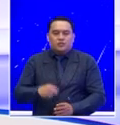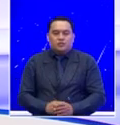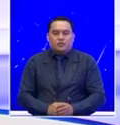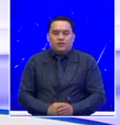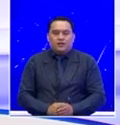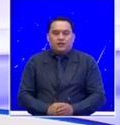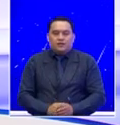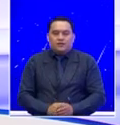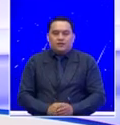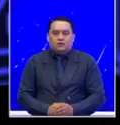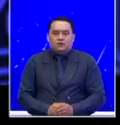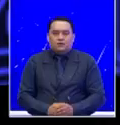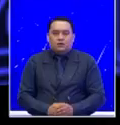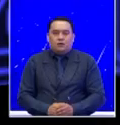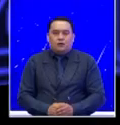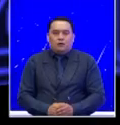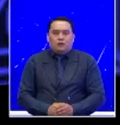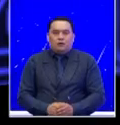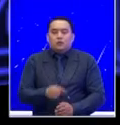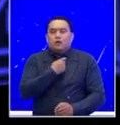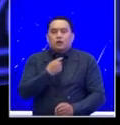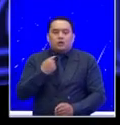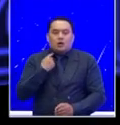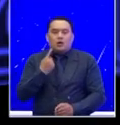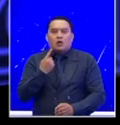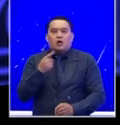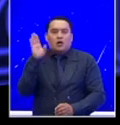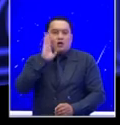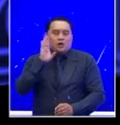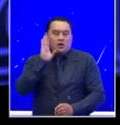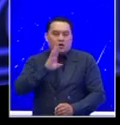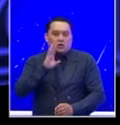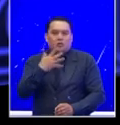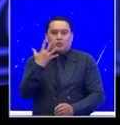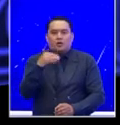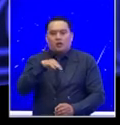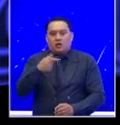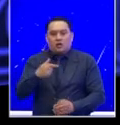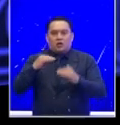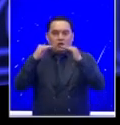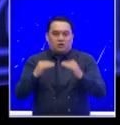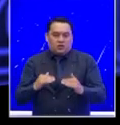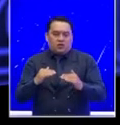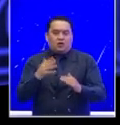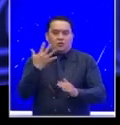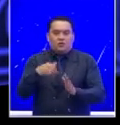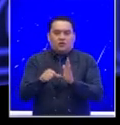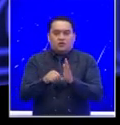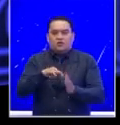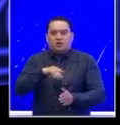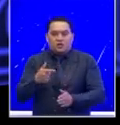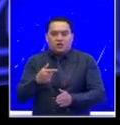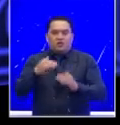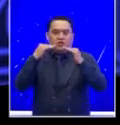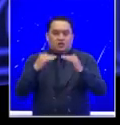Касым-Жомарт Токаев. Так, по Талдыкургану 1 кубометр холодной воды подешевел почти на 5 тенге и составил 56 тенге 45 тиин.